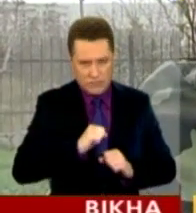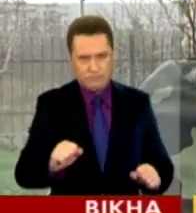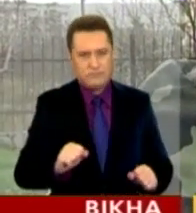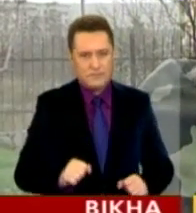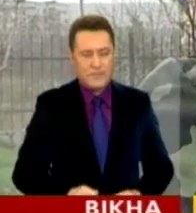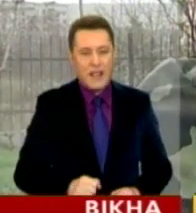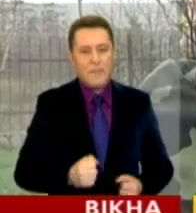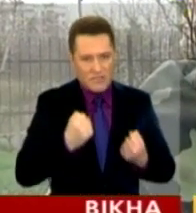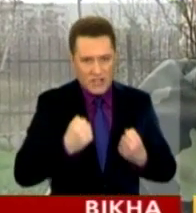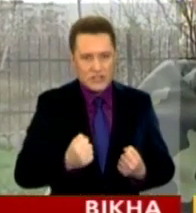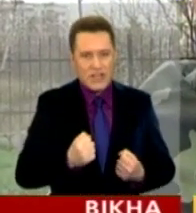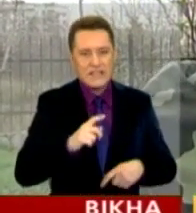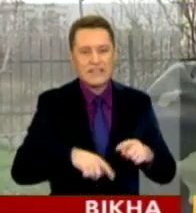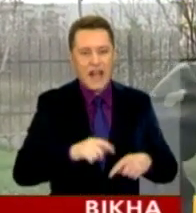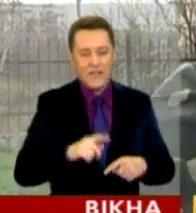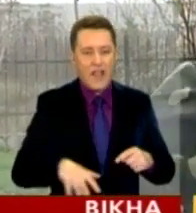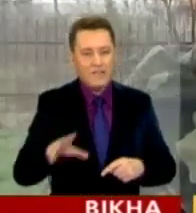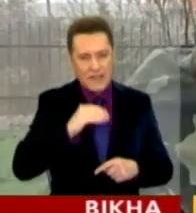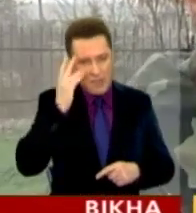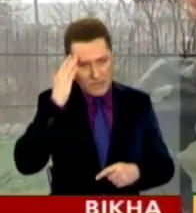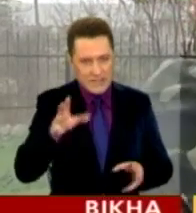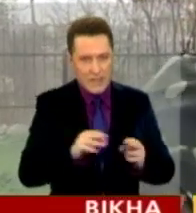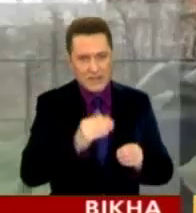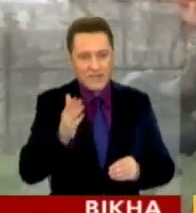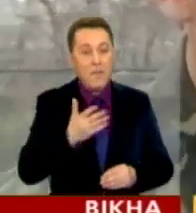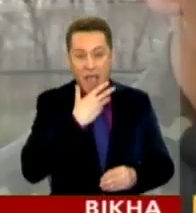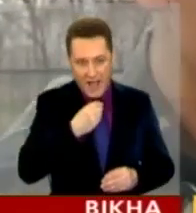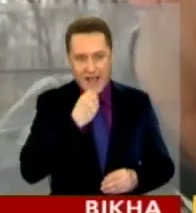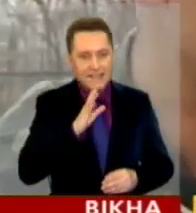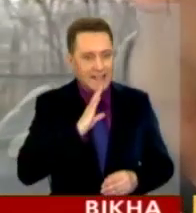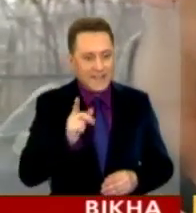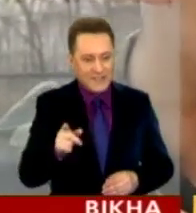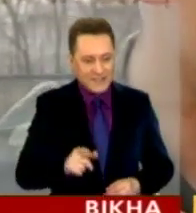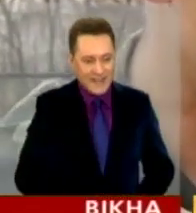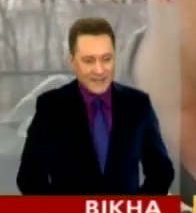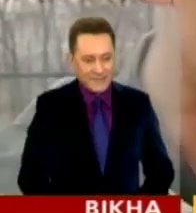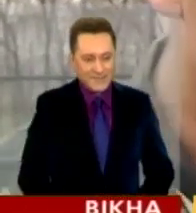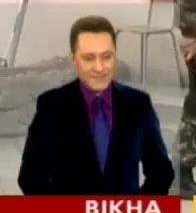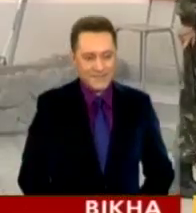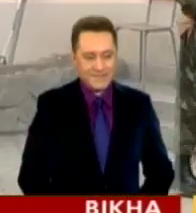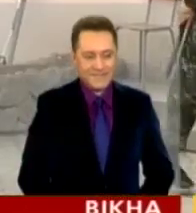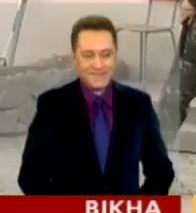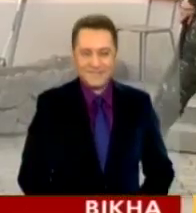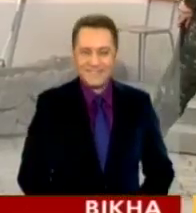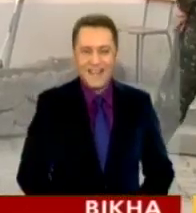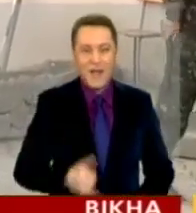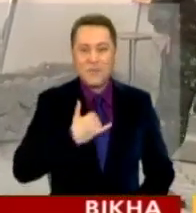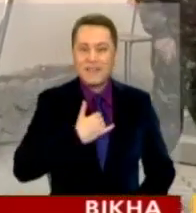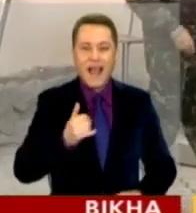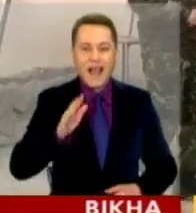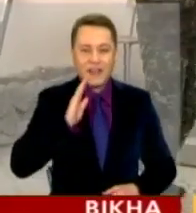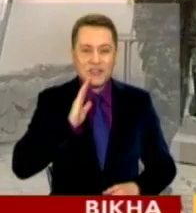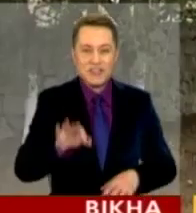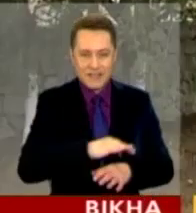достоинства. Держитесь, родні, всіми мислями з вами. Гарна дівчина. Ага, то я щас скажу при живій жені. Лишаємо посилку на